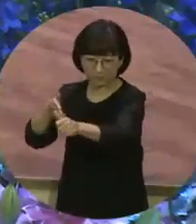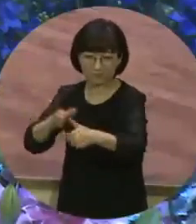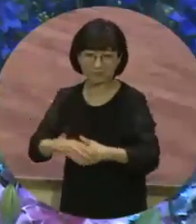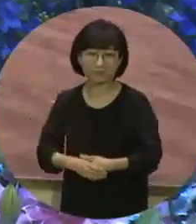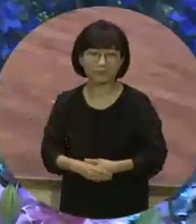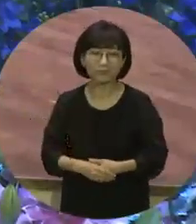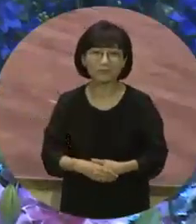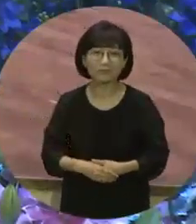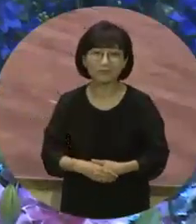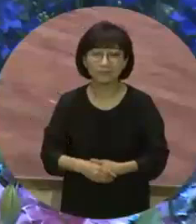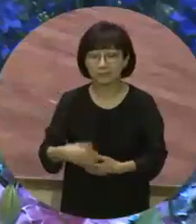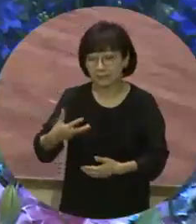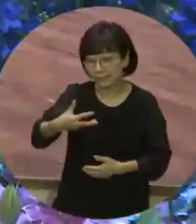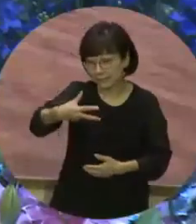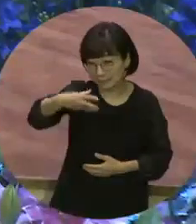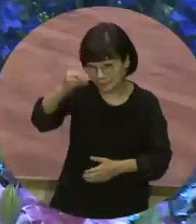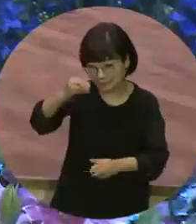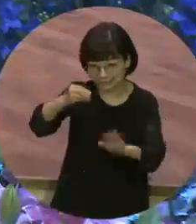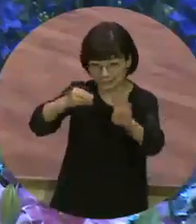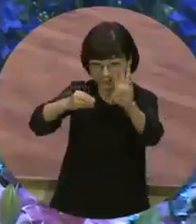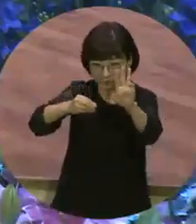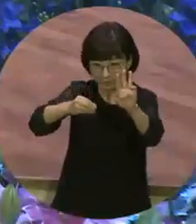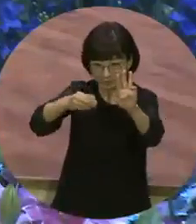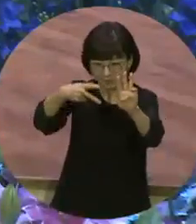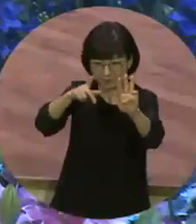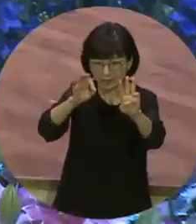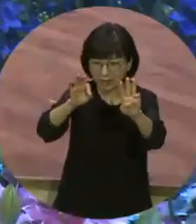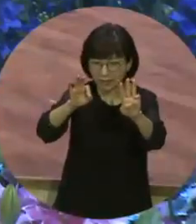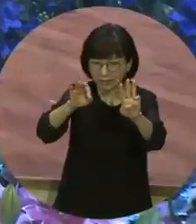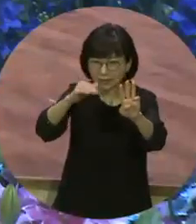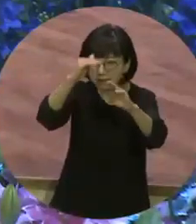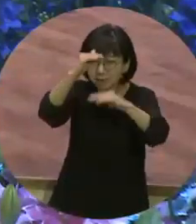또 말씀드립니다. 창세기 3장의 언제나 나중심.